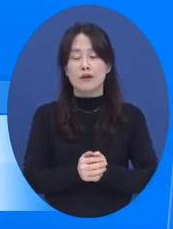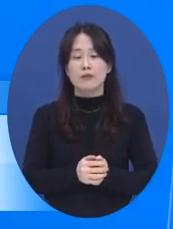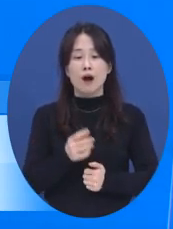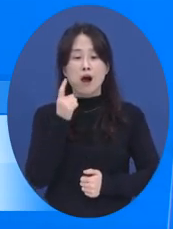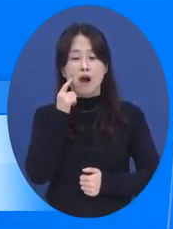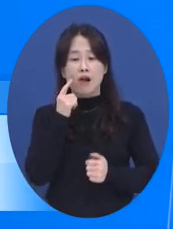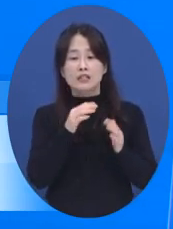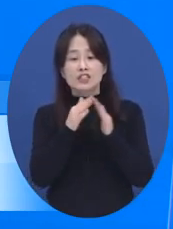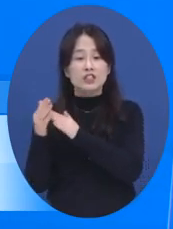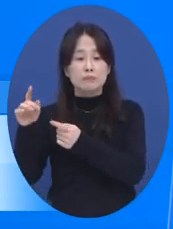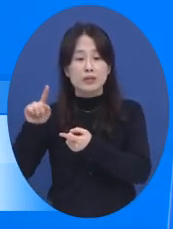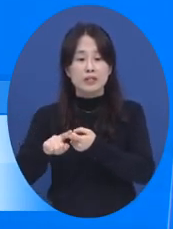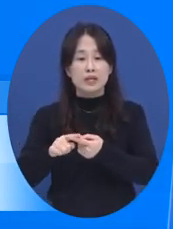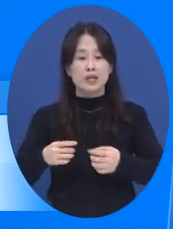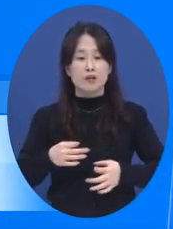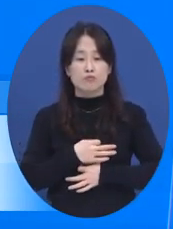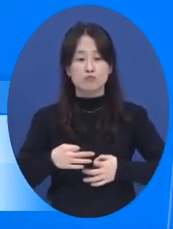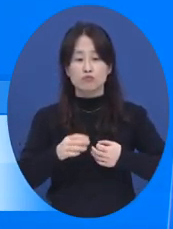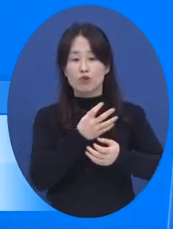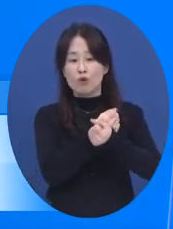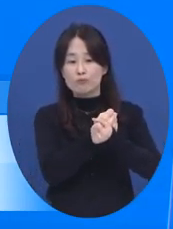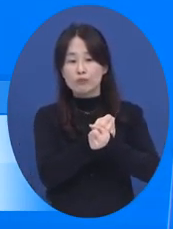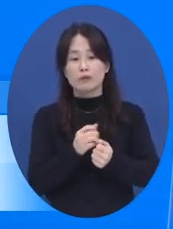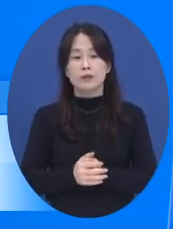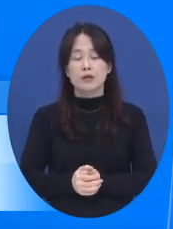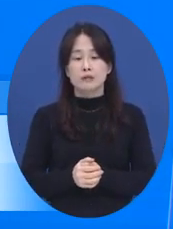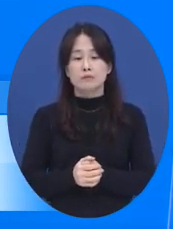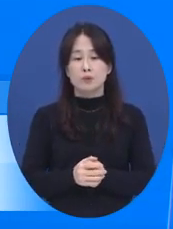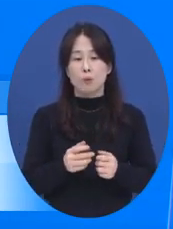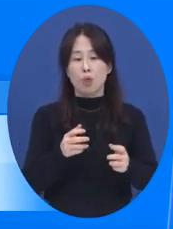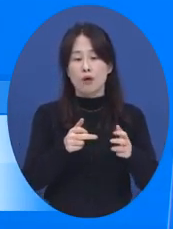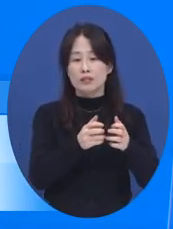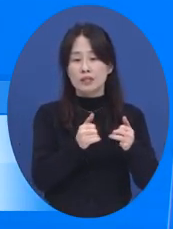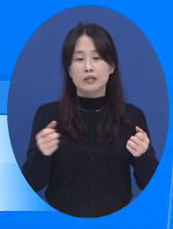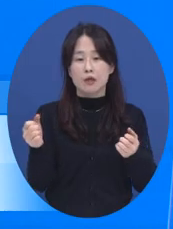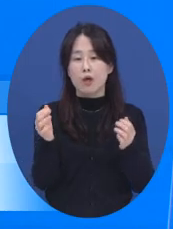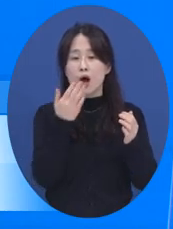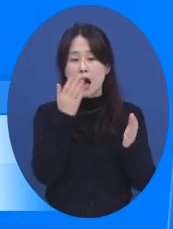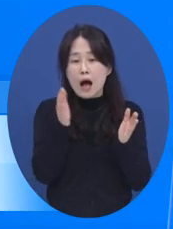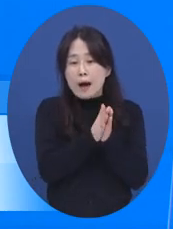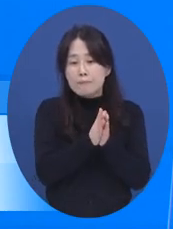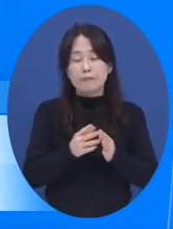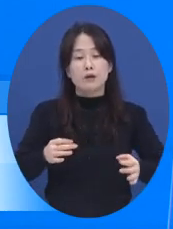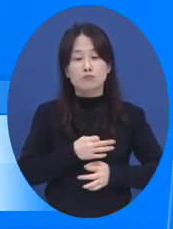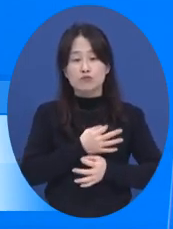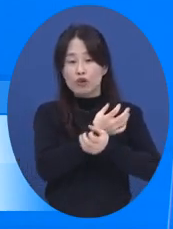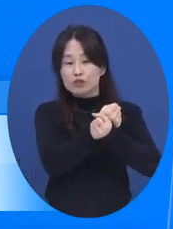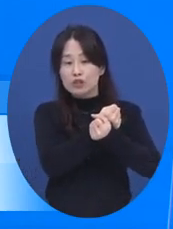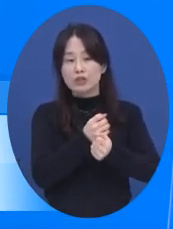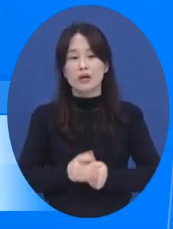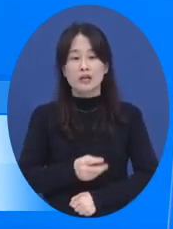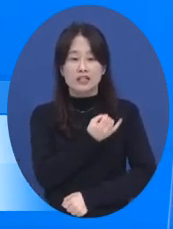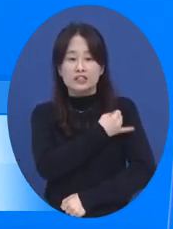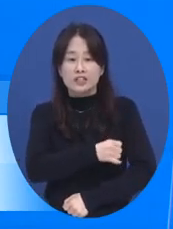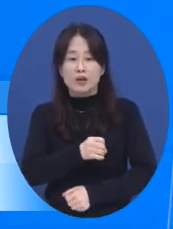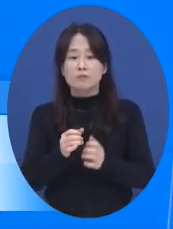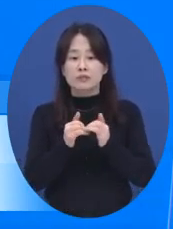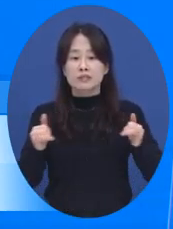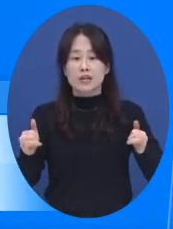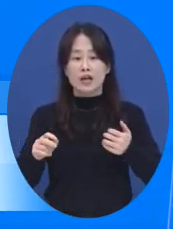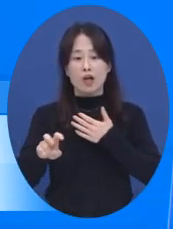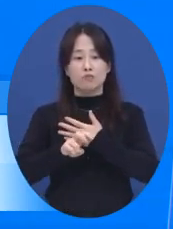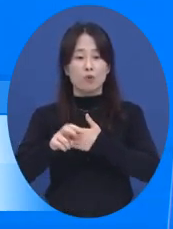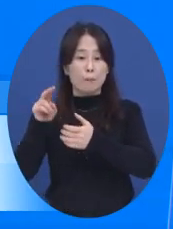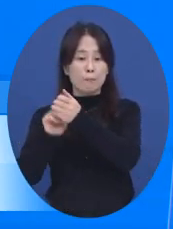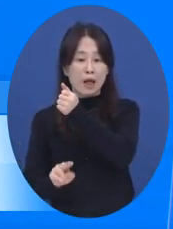의한 부정청약, 부동산 브로커와 장애인이 공모한 부정청약과 떴다방 무자격자의 분양권